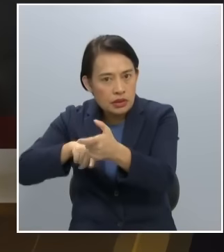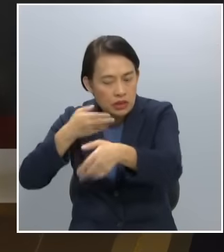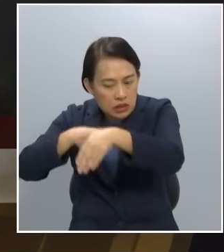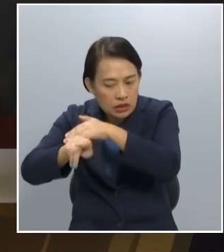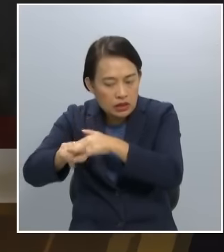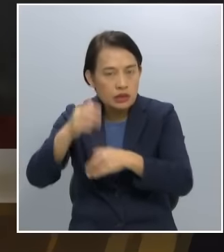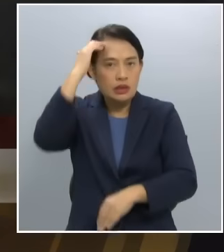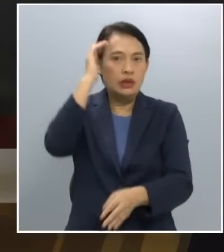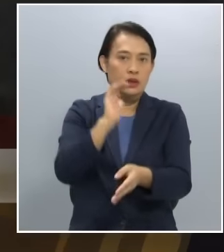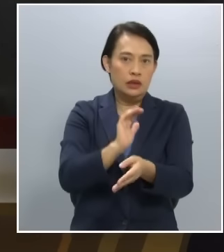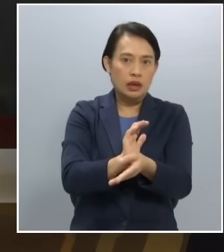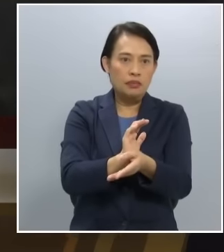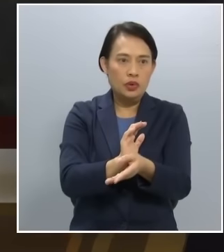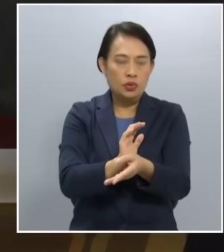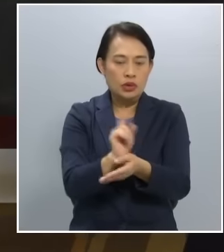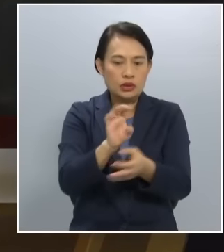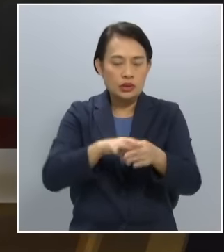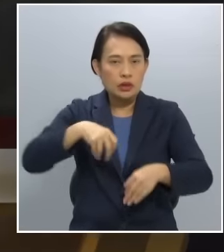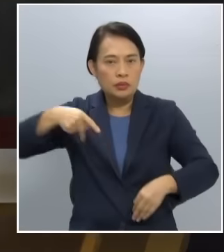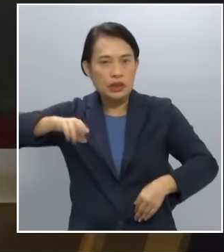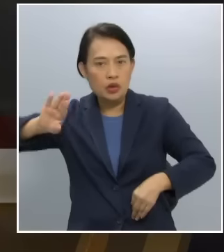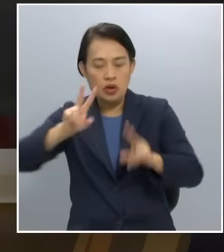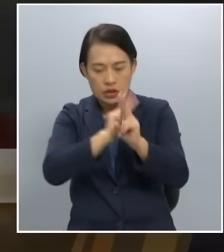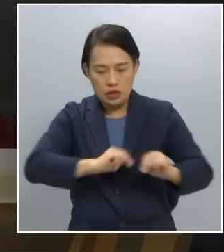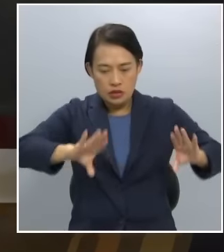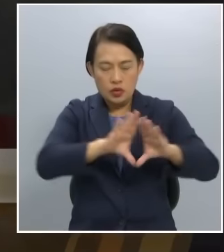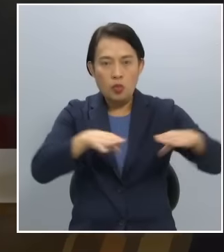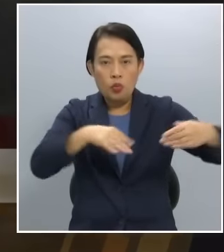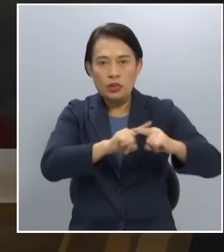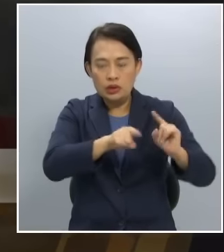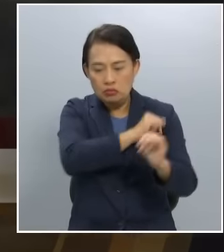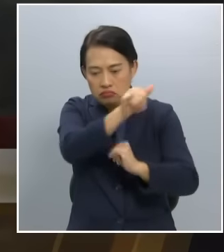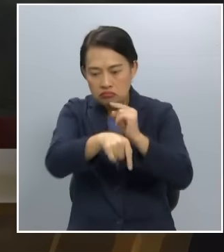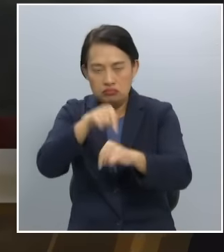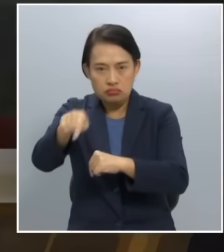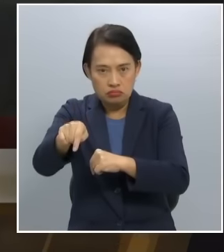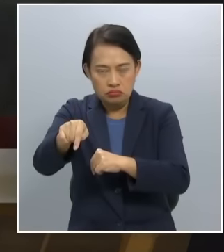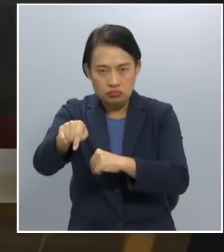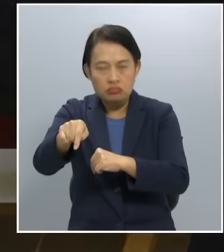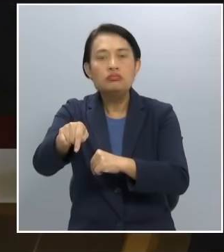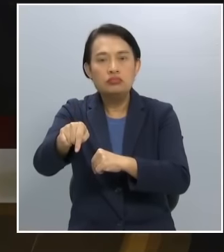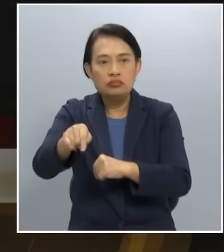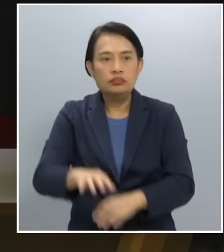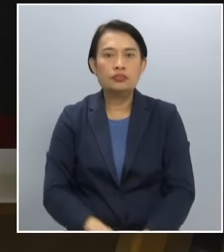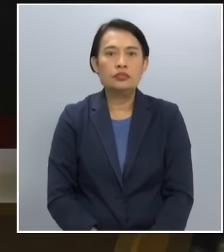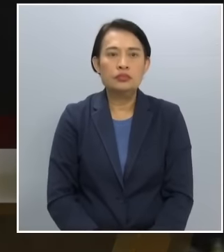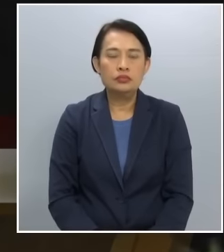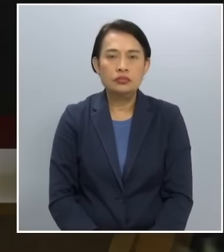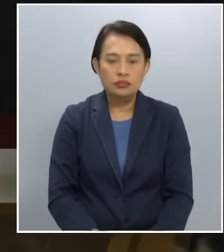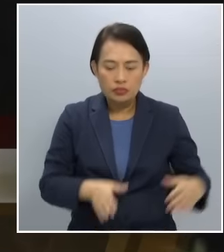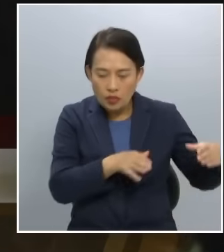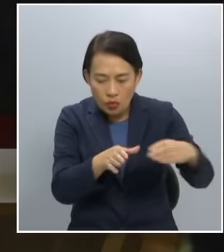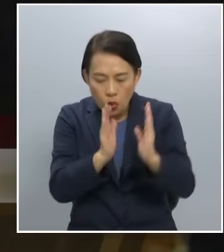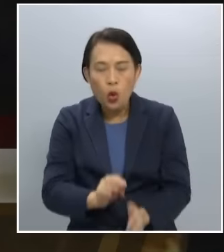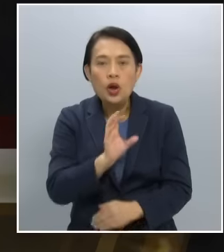บังเลนพร้อมทั้งหน่วยิกาพิเศษภูธรนครปฐมกับชุดจู่โจมภูธรภาค 7ชุดปชดนำกำลังมากกว่า